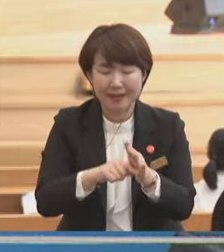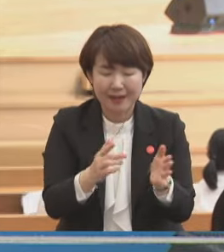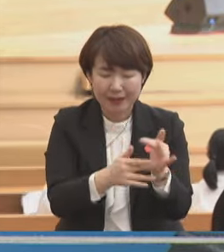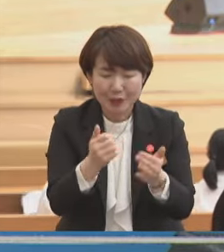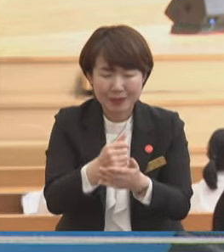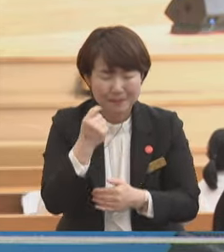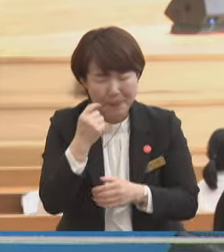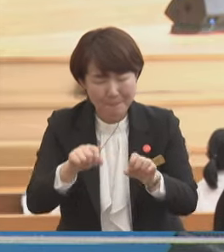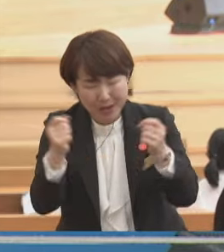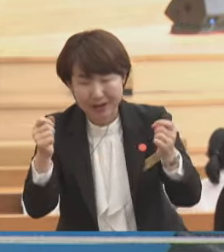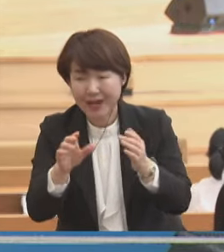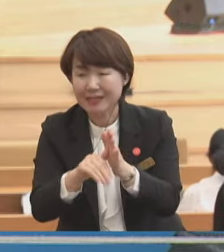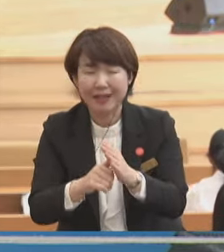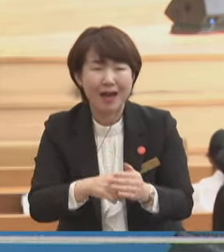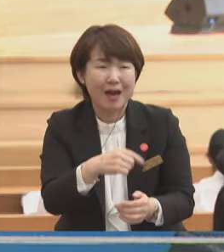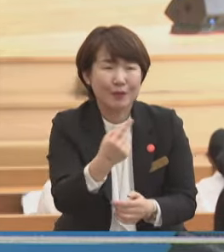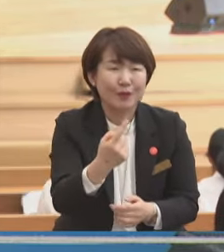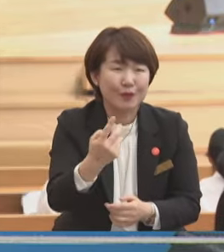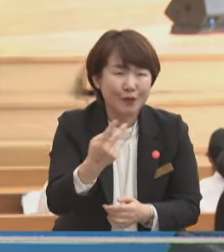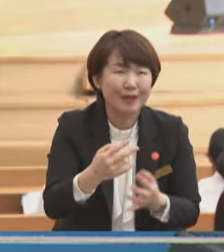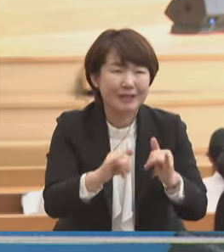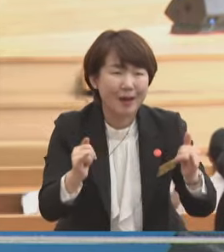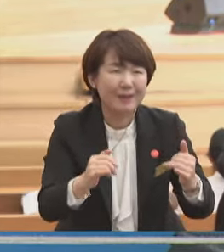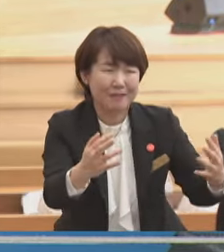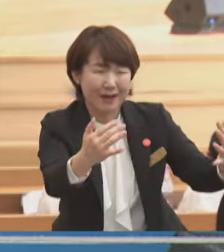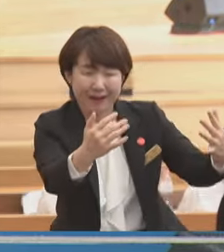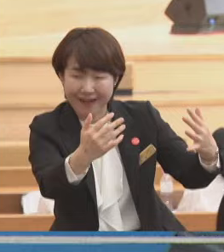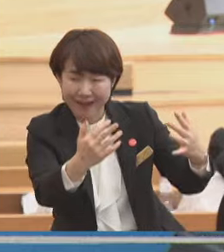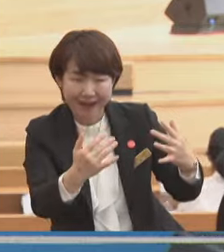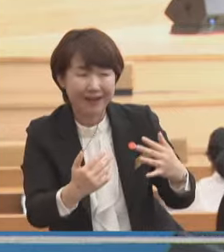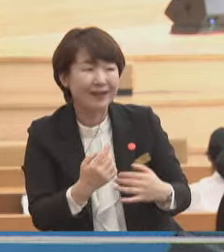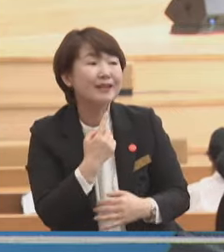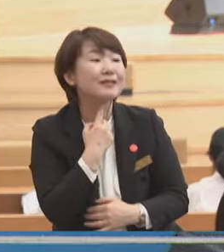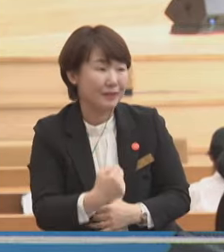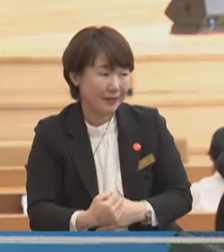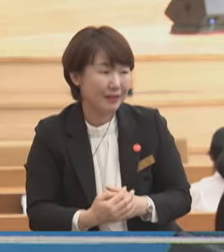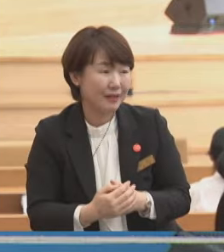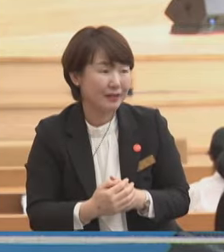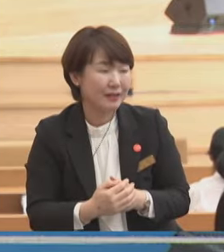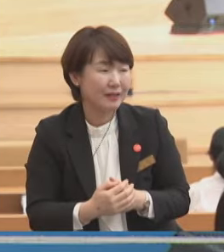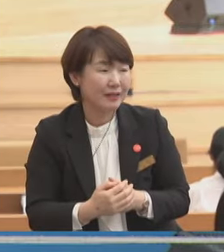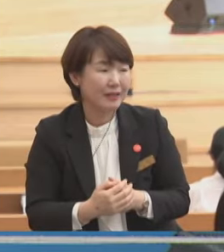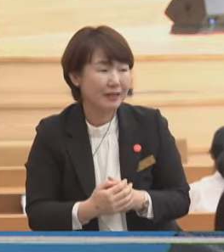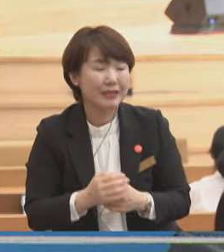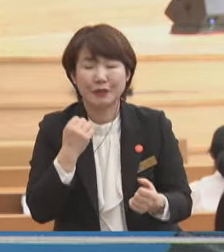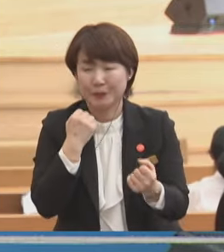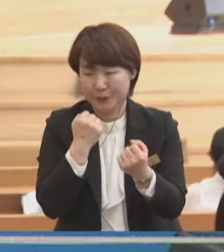뭐 수백 수천의 사람들이 이렇게 운집 하기는 했습니다